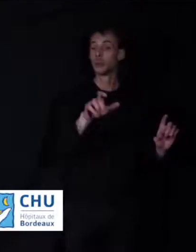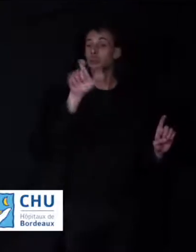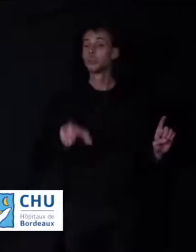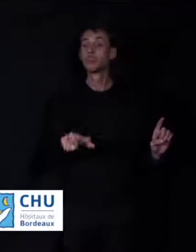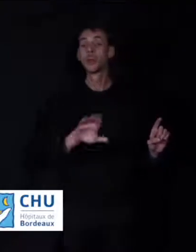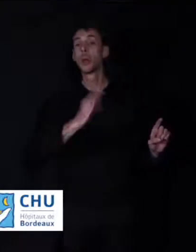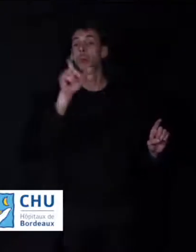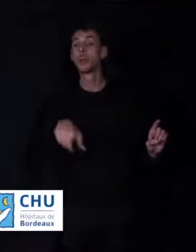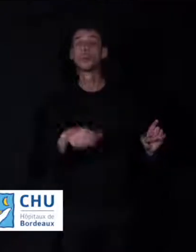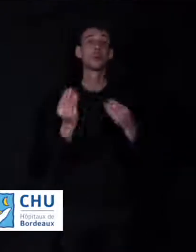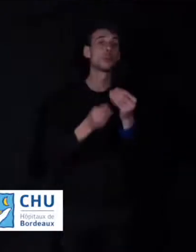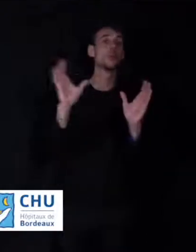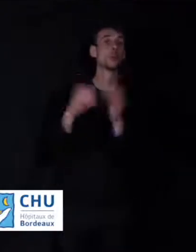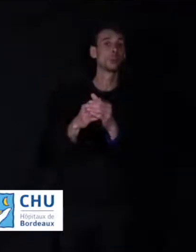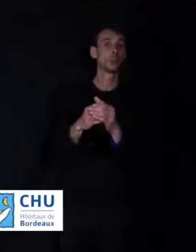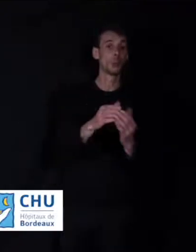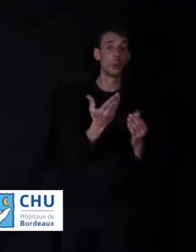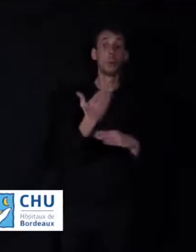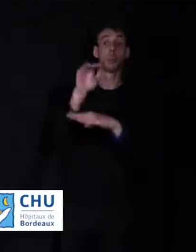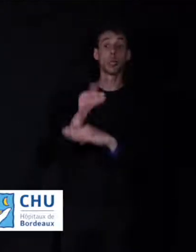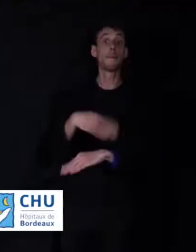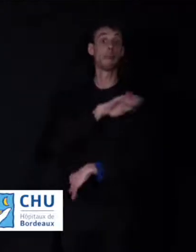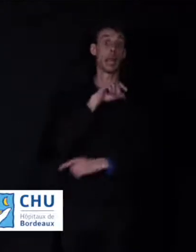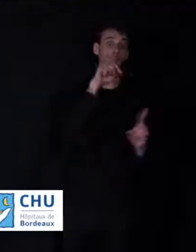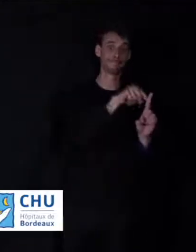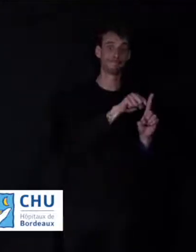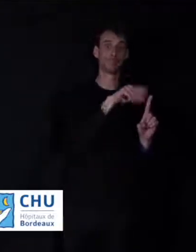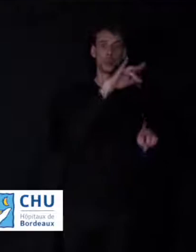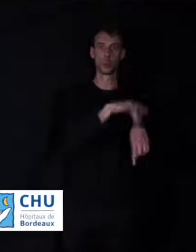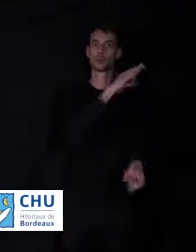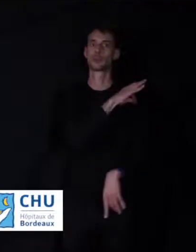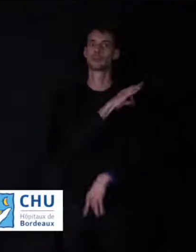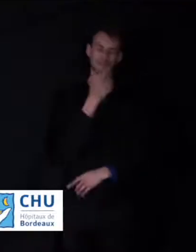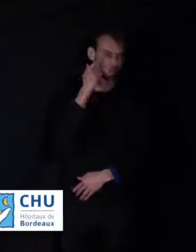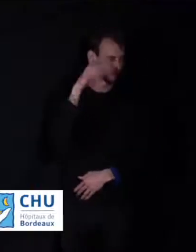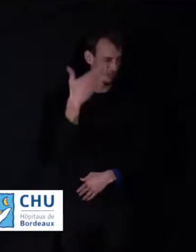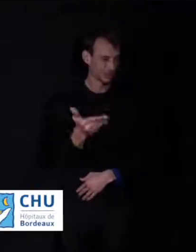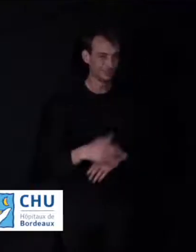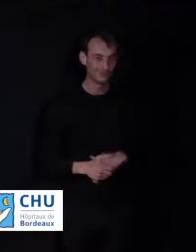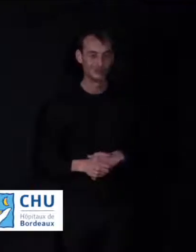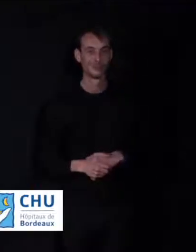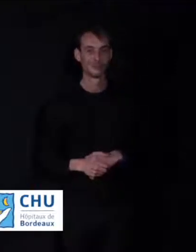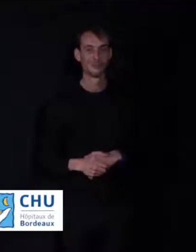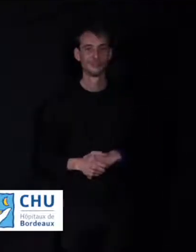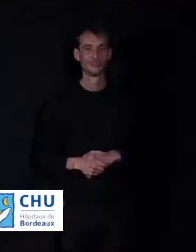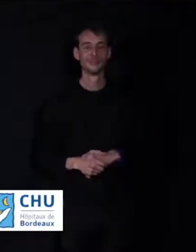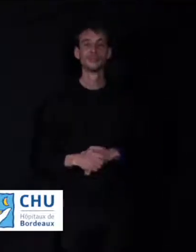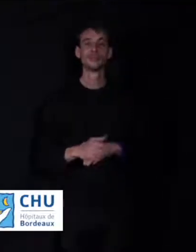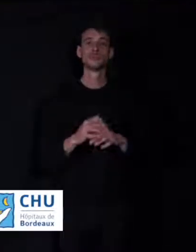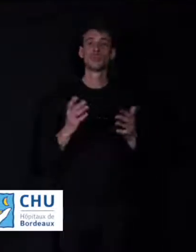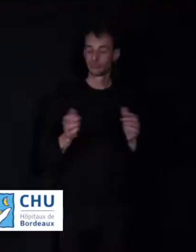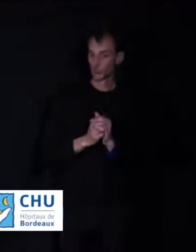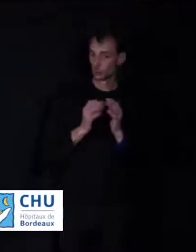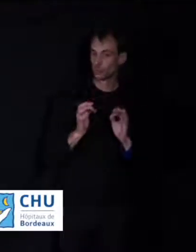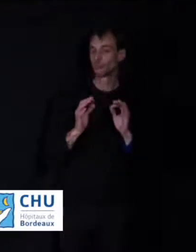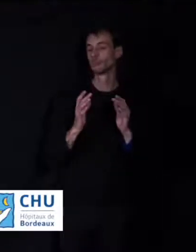de population. On illustrera ce propos ultérieurement. Juste quelques chiffres pour illustrer cette problématique.